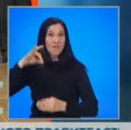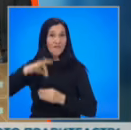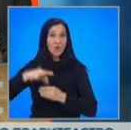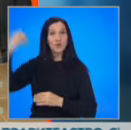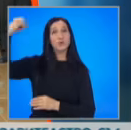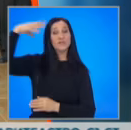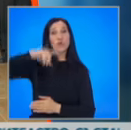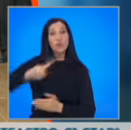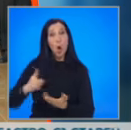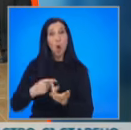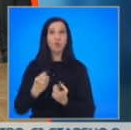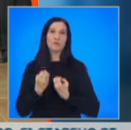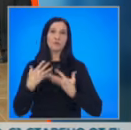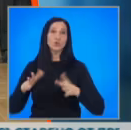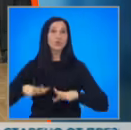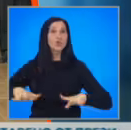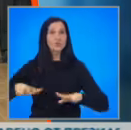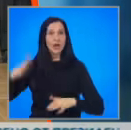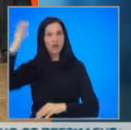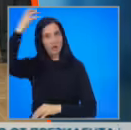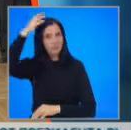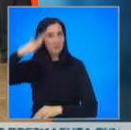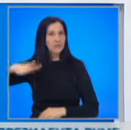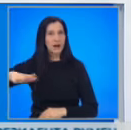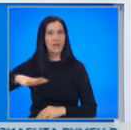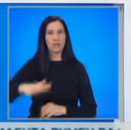е възможно, състоянието на държавата.